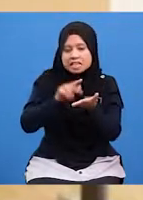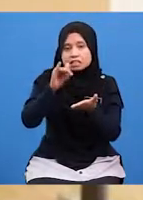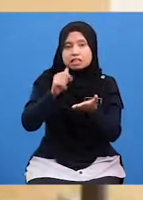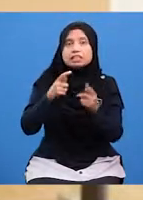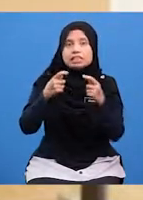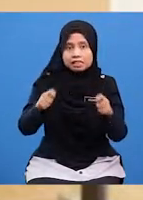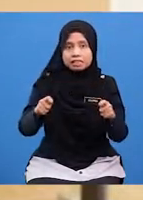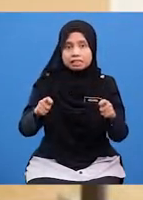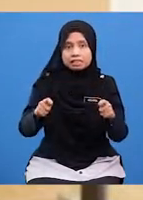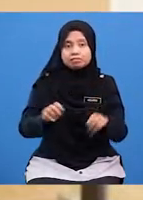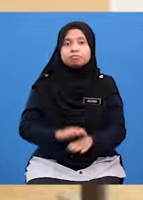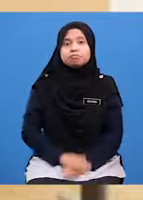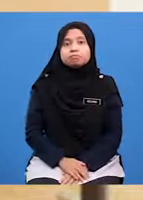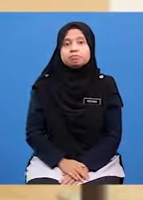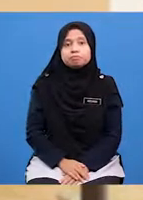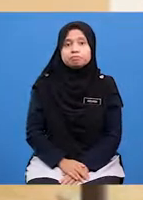tokoh.